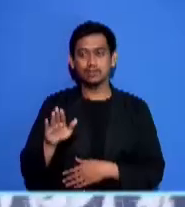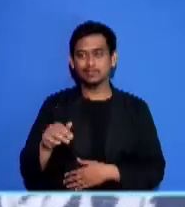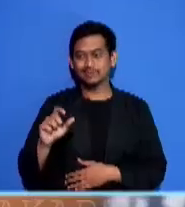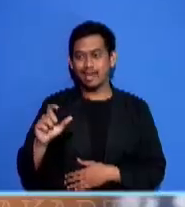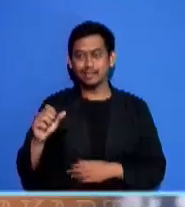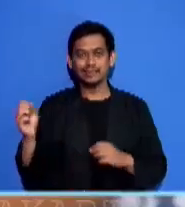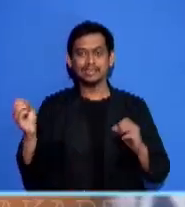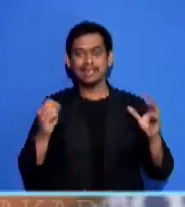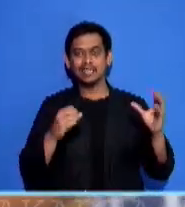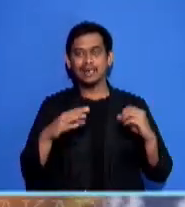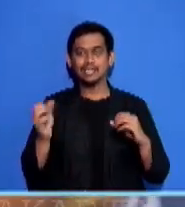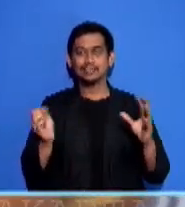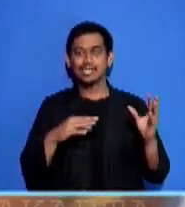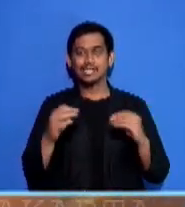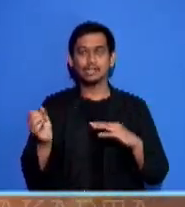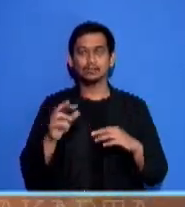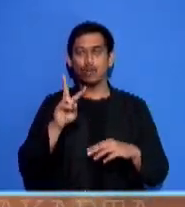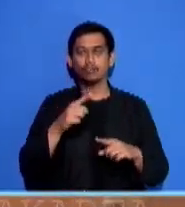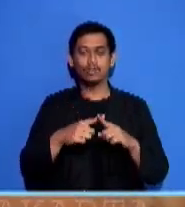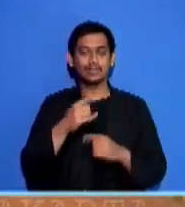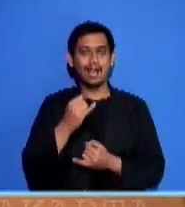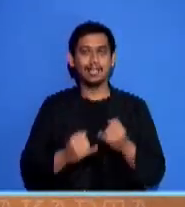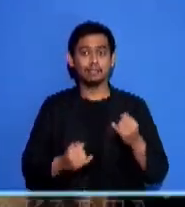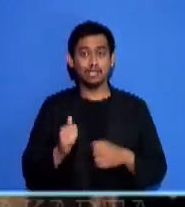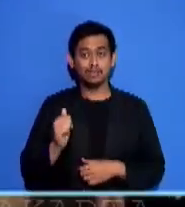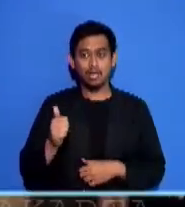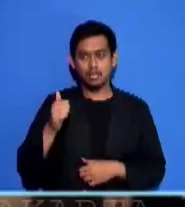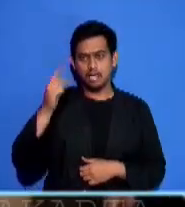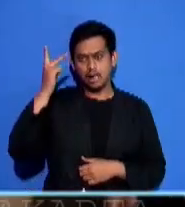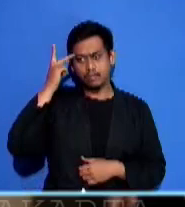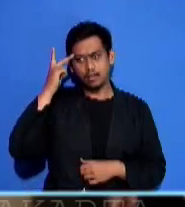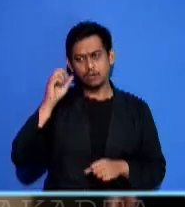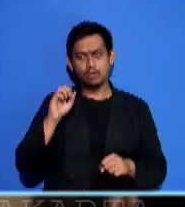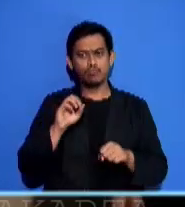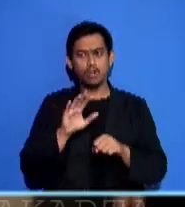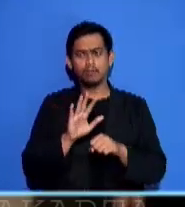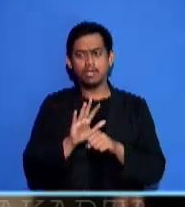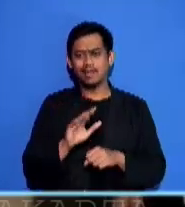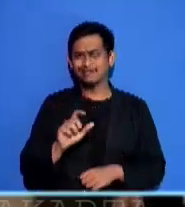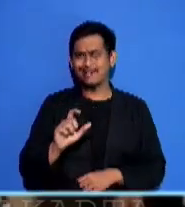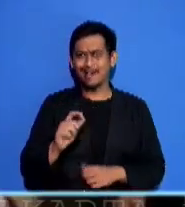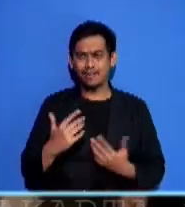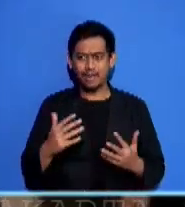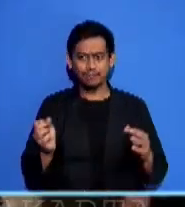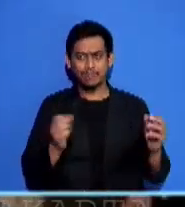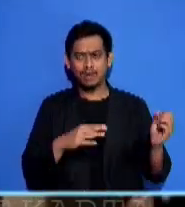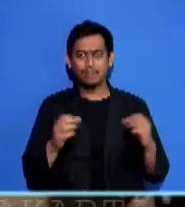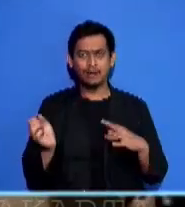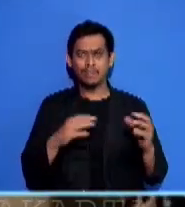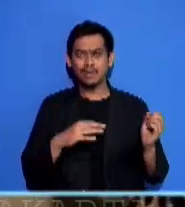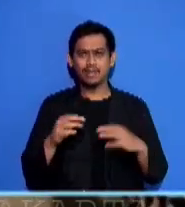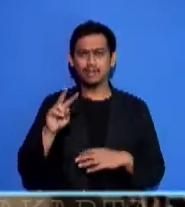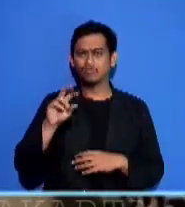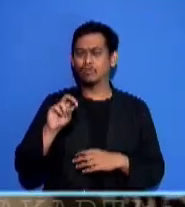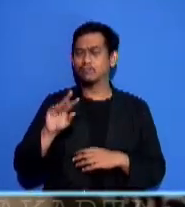masih tersisa dua kali lagi namun pimpinan pusat Muhammadiyah menilai format debat capres cawapres Pemilu 2024 tidak perlu